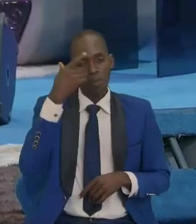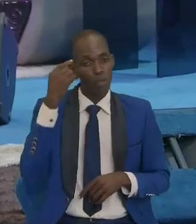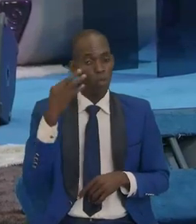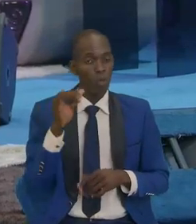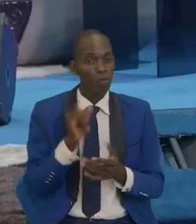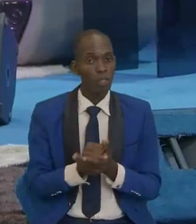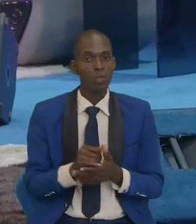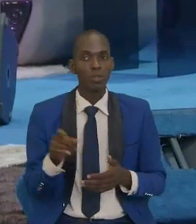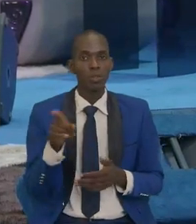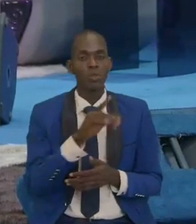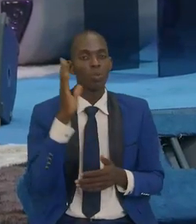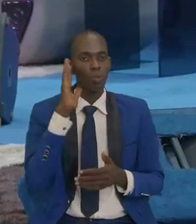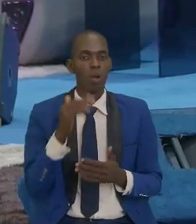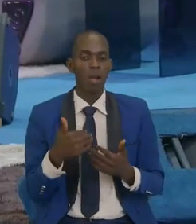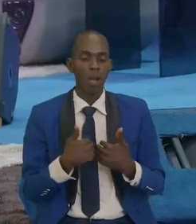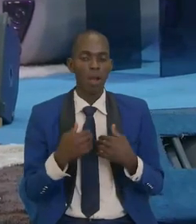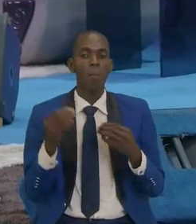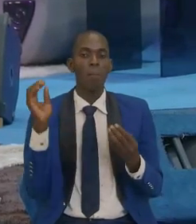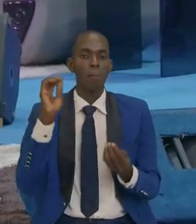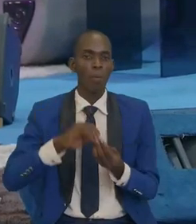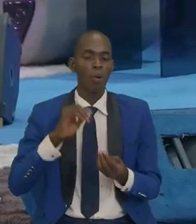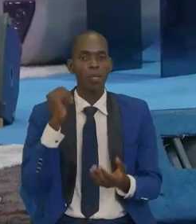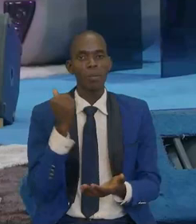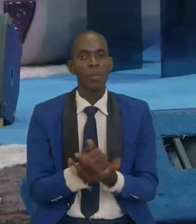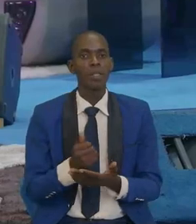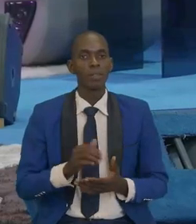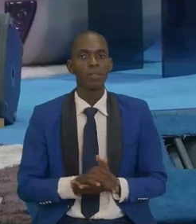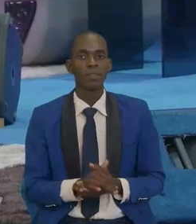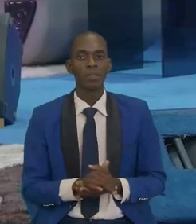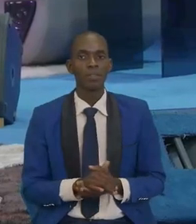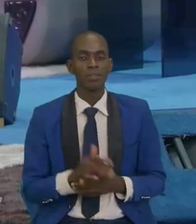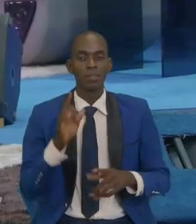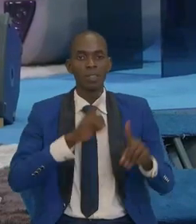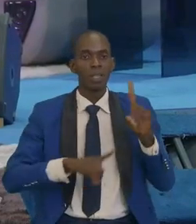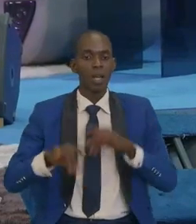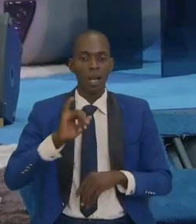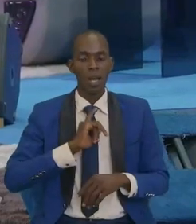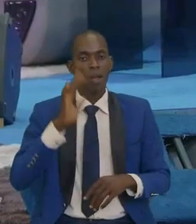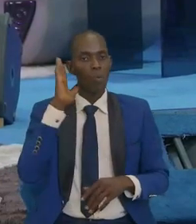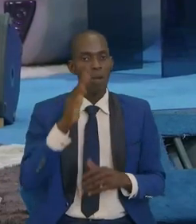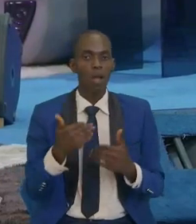lui. Sur la base de cela, vous aurez plus.